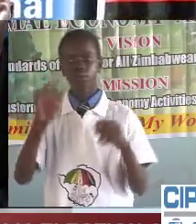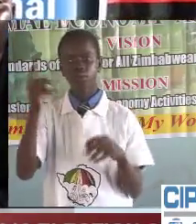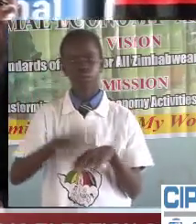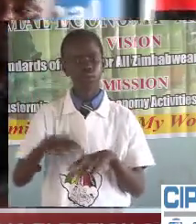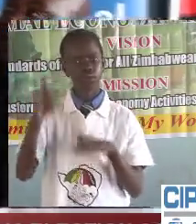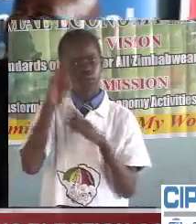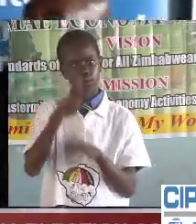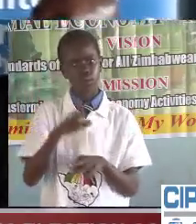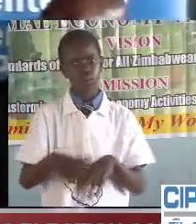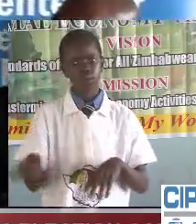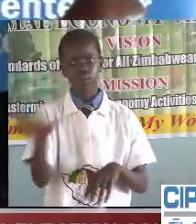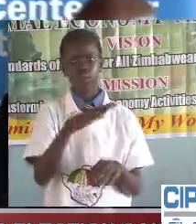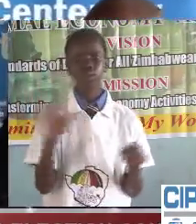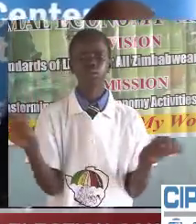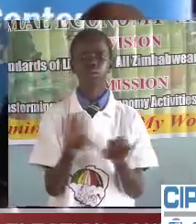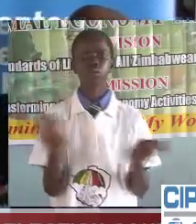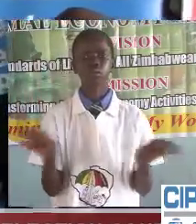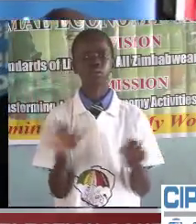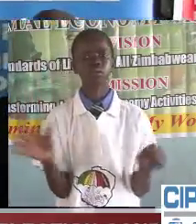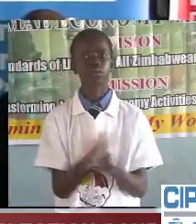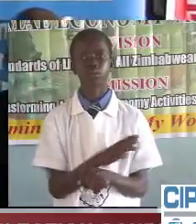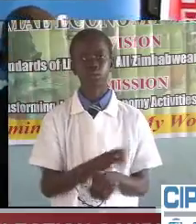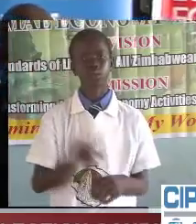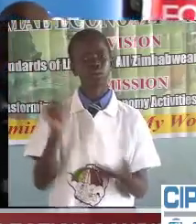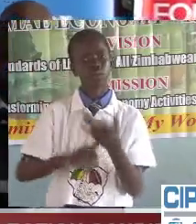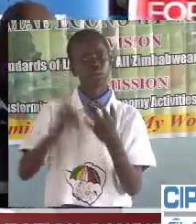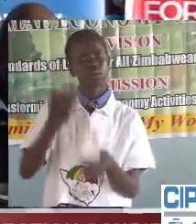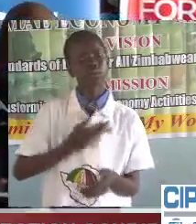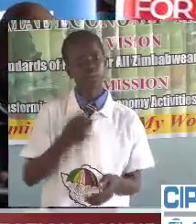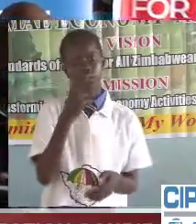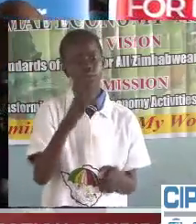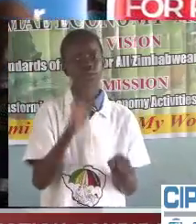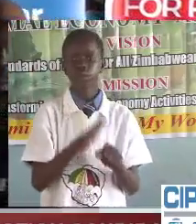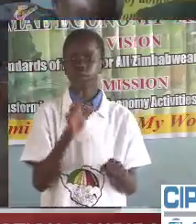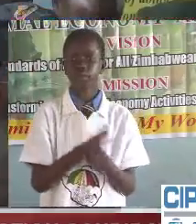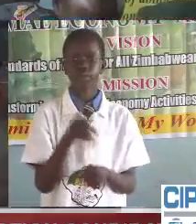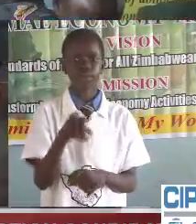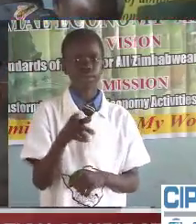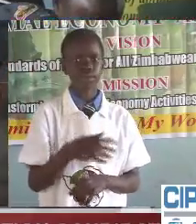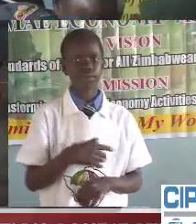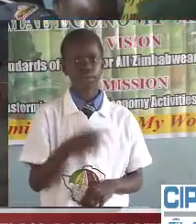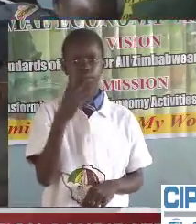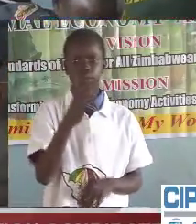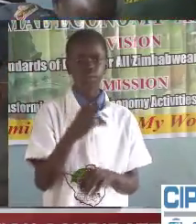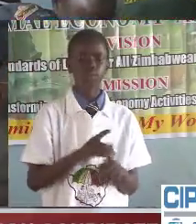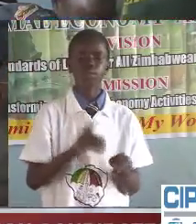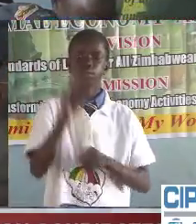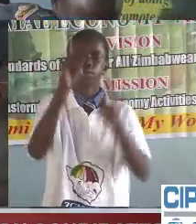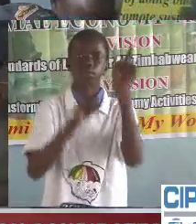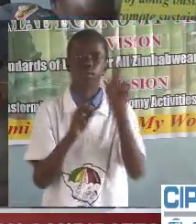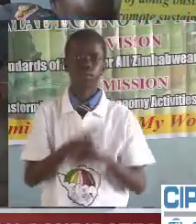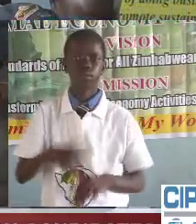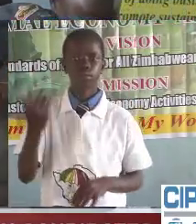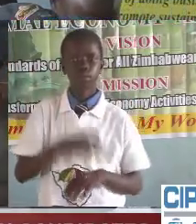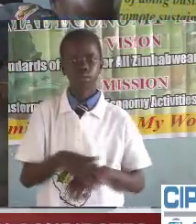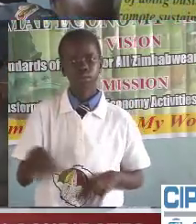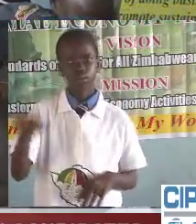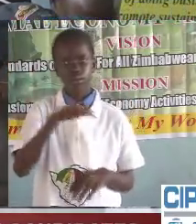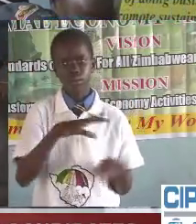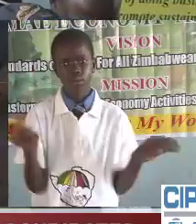in collaboration neSLY. Saka zvatakatarisisa pano nhasi takatarisisa ma-informal traders ese ari